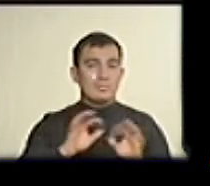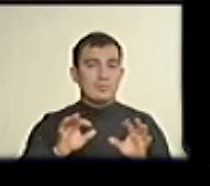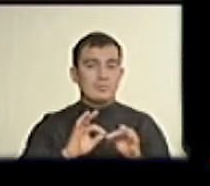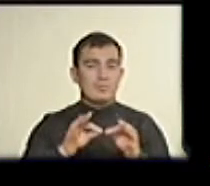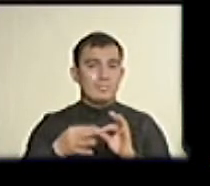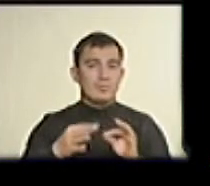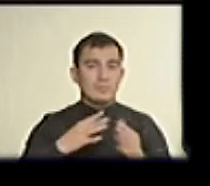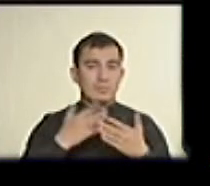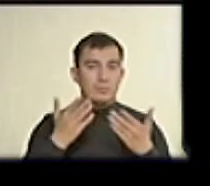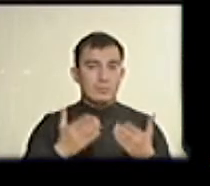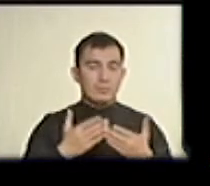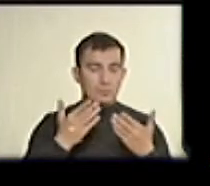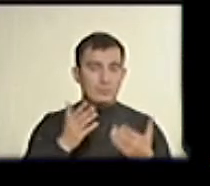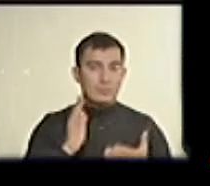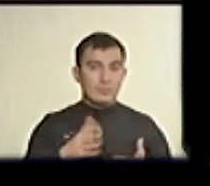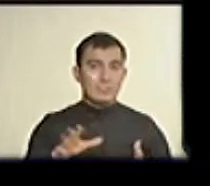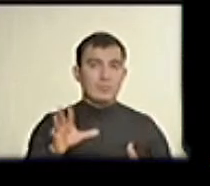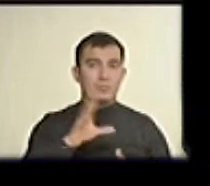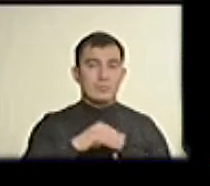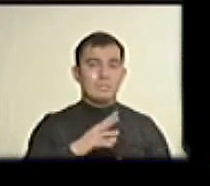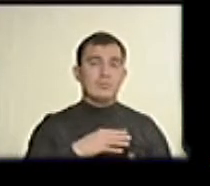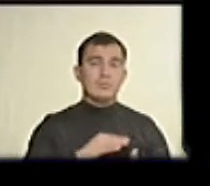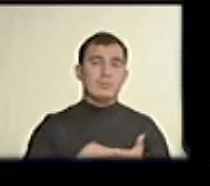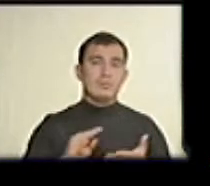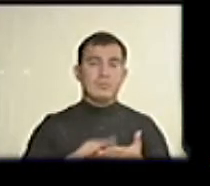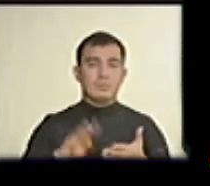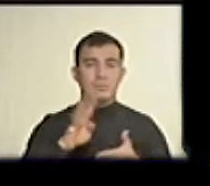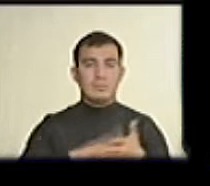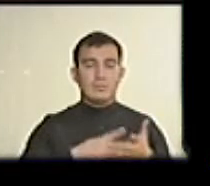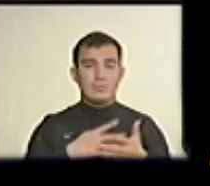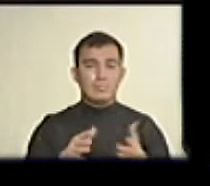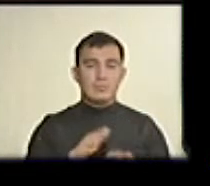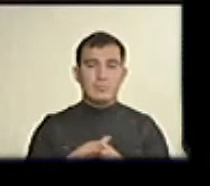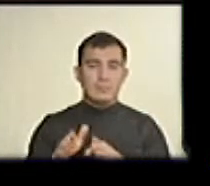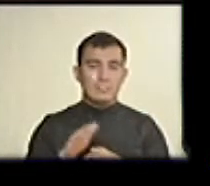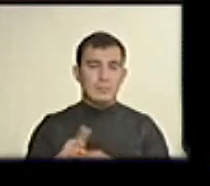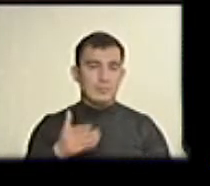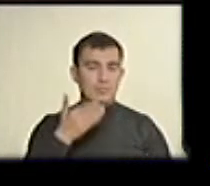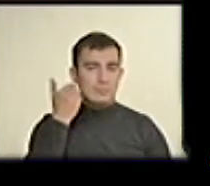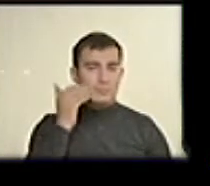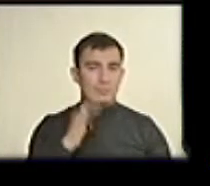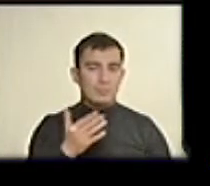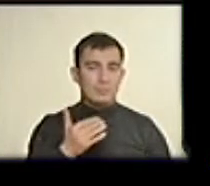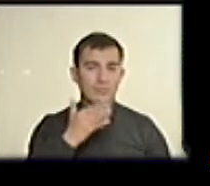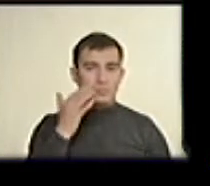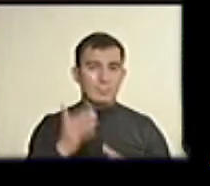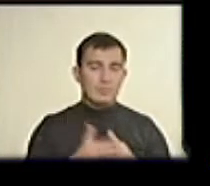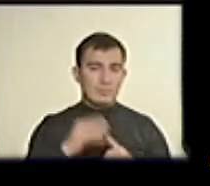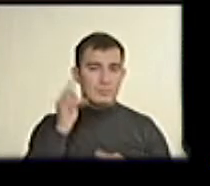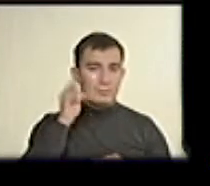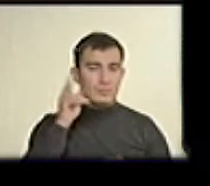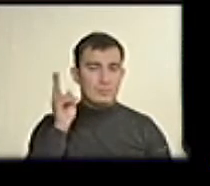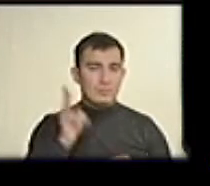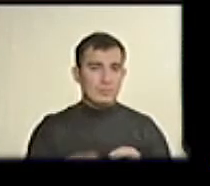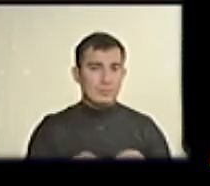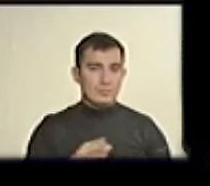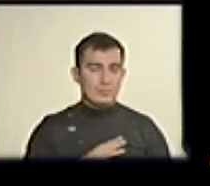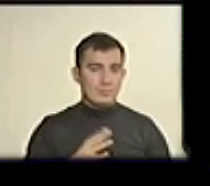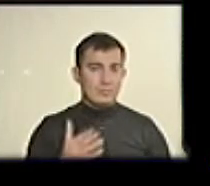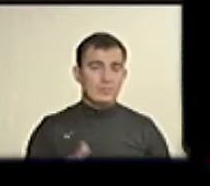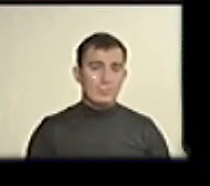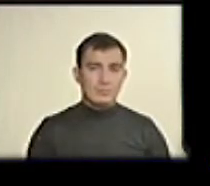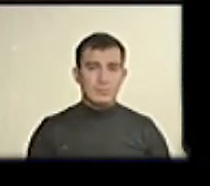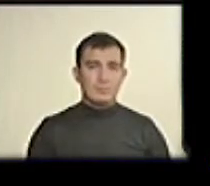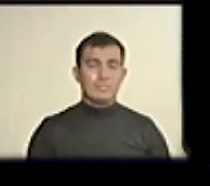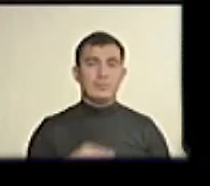tahrirlay olasiz aziz o'quvchilar. Shu bilan bizning 8-sinf O'zbekiston tarixi darsimizning navbatdagi mavzusi